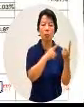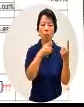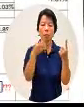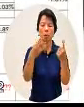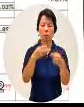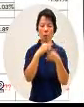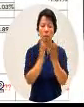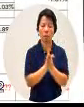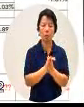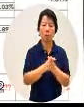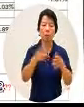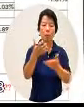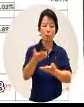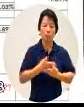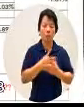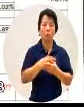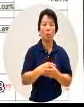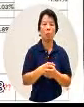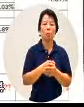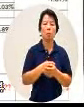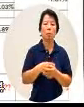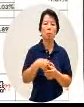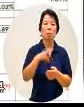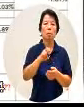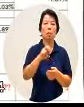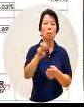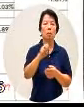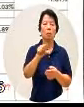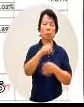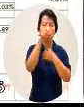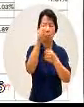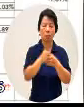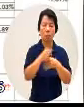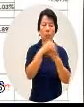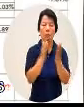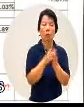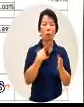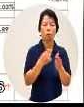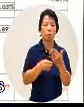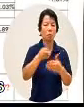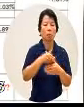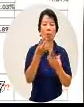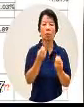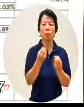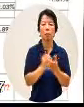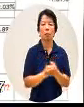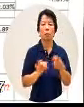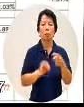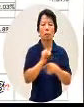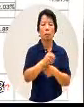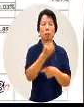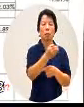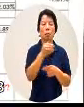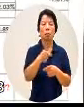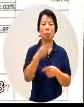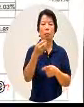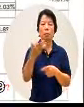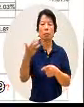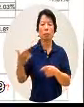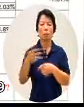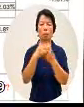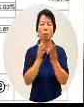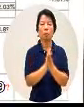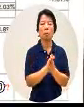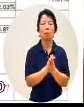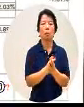億所以我們上升還下降我們不只沒有成長預期的19.88%而且還是